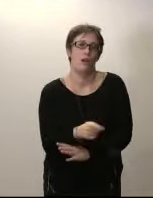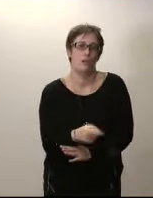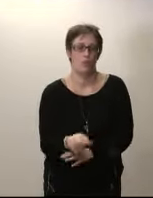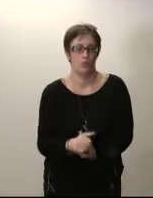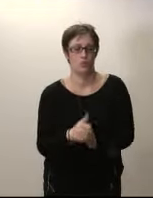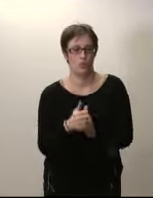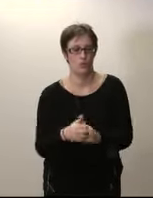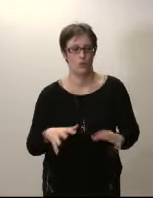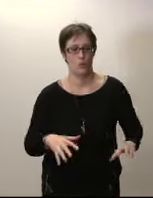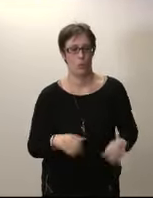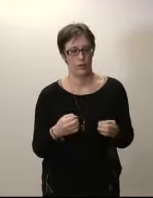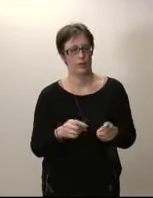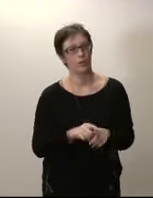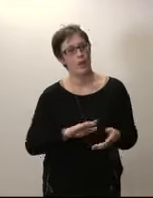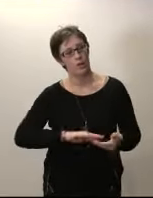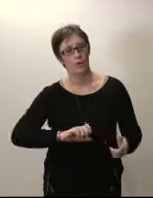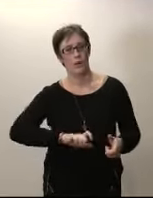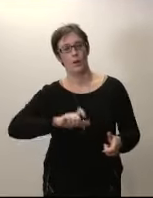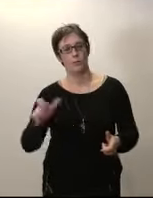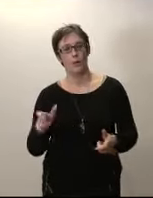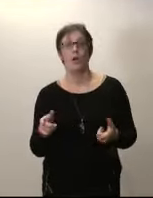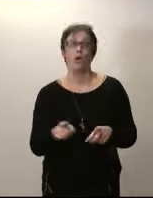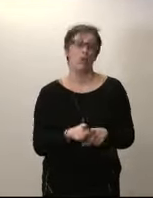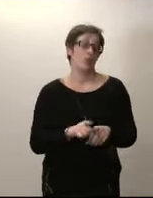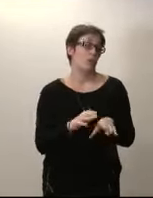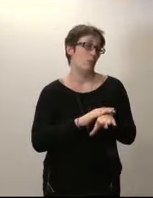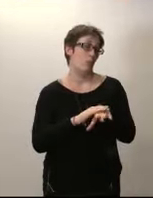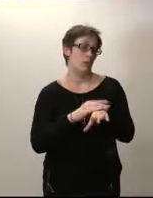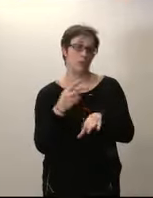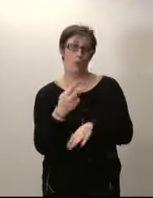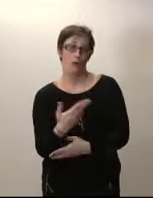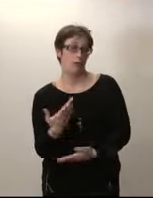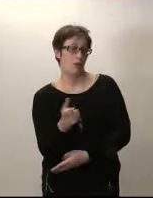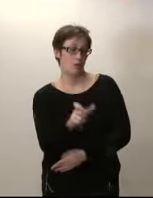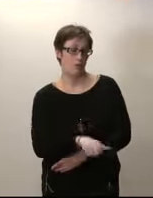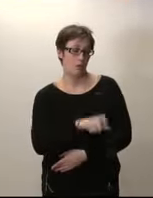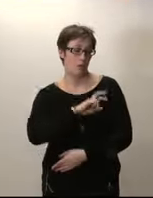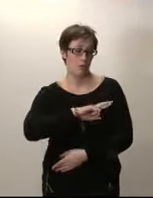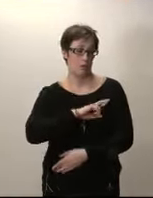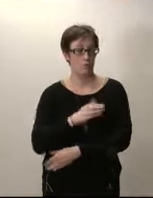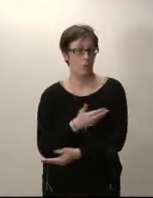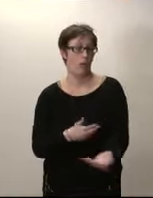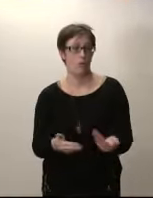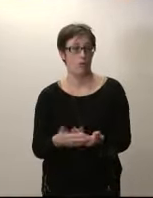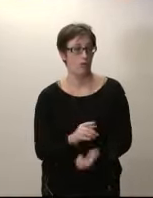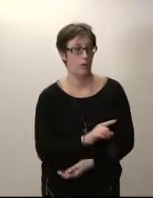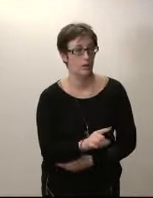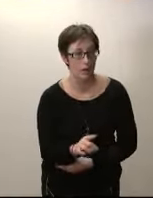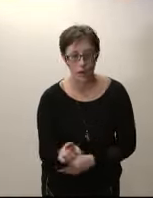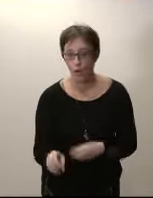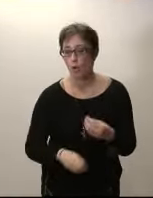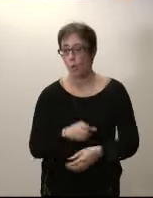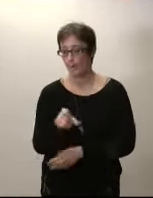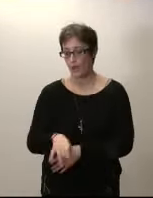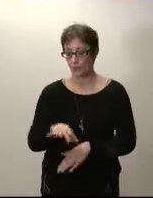fait de votre politique de non-remplacement de départ à la retraite, du fait de votre politique de non-remplacement des personnels malades,